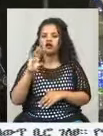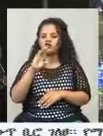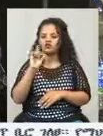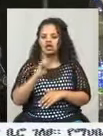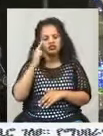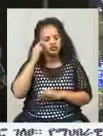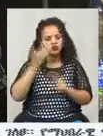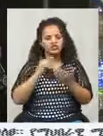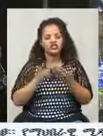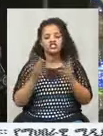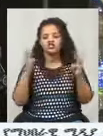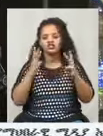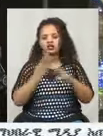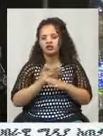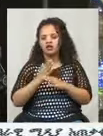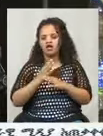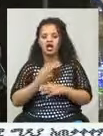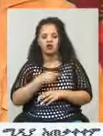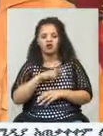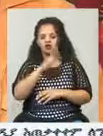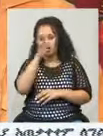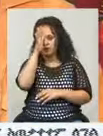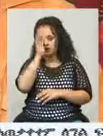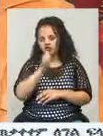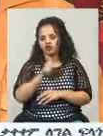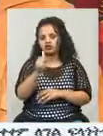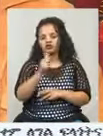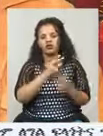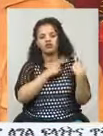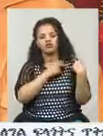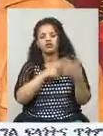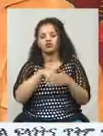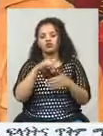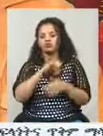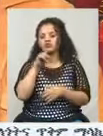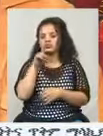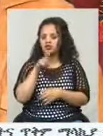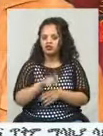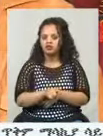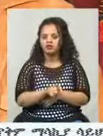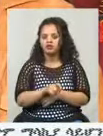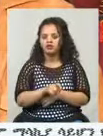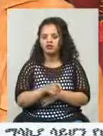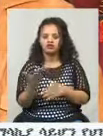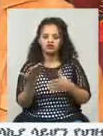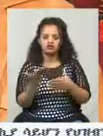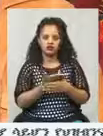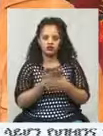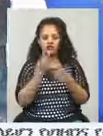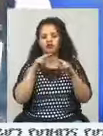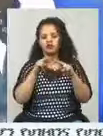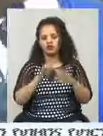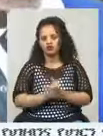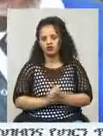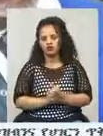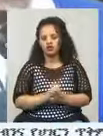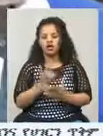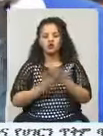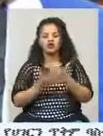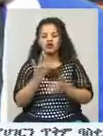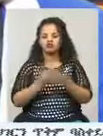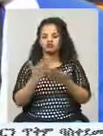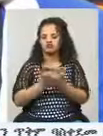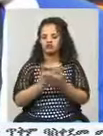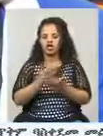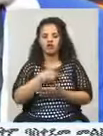የሆነውን ይህን ችግር ለመቅረፍ የሃይማኖት አባቶች የድርሻቸውን ሊወጡ እንደሚገባ በሰነዱ አመላክተዋል። የውይይቱ